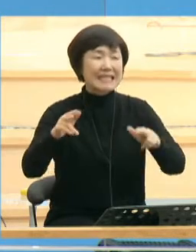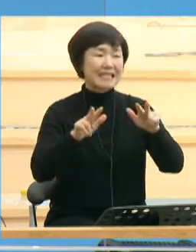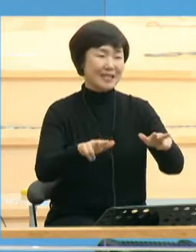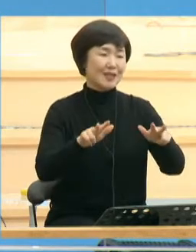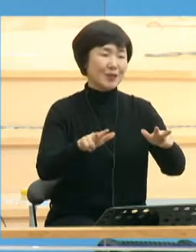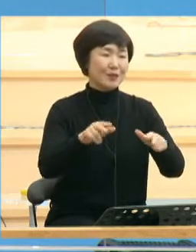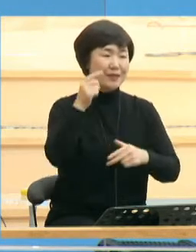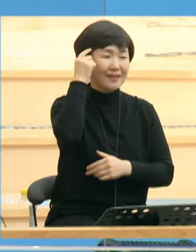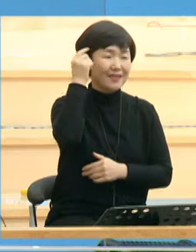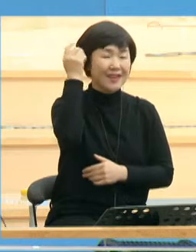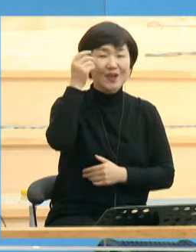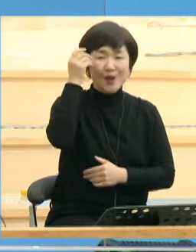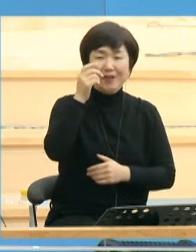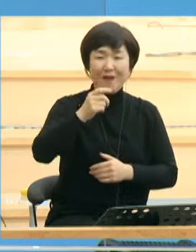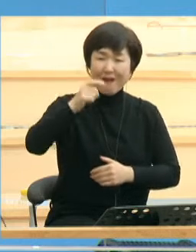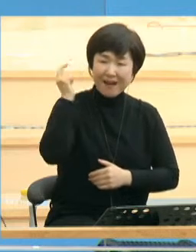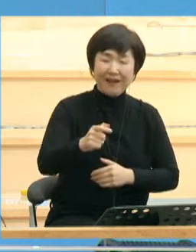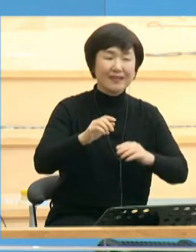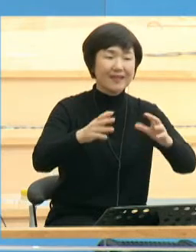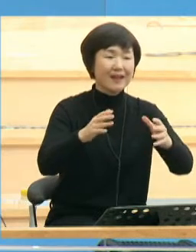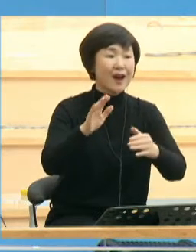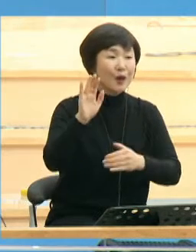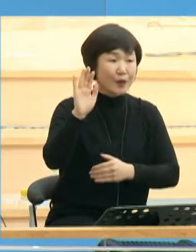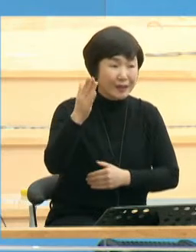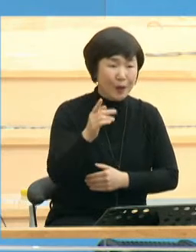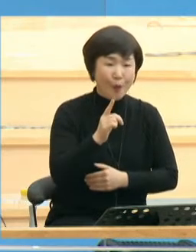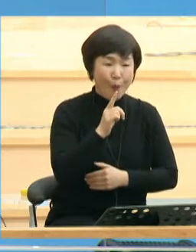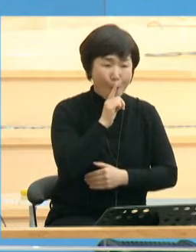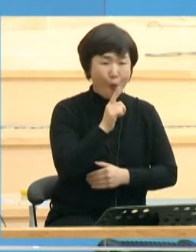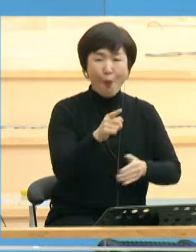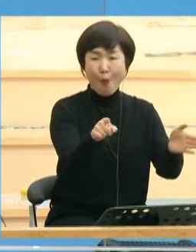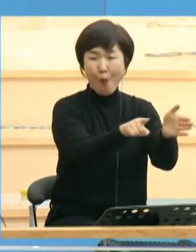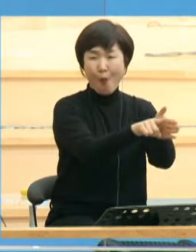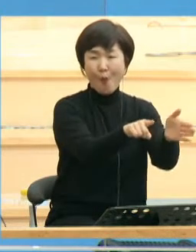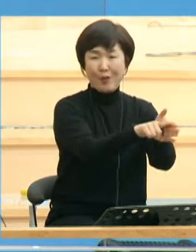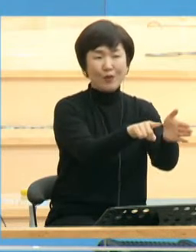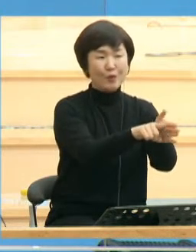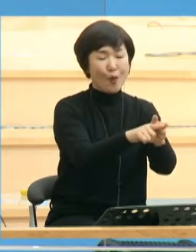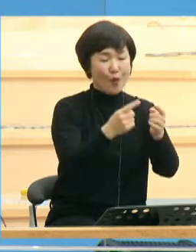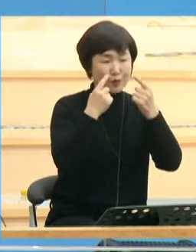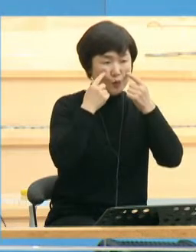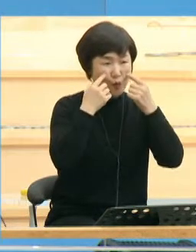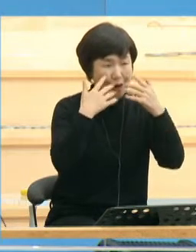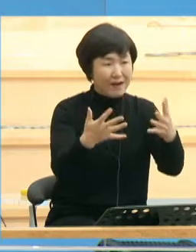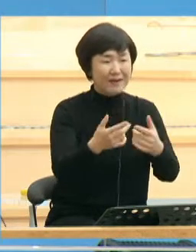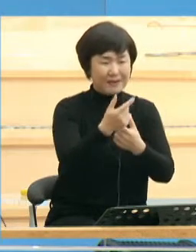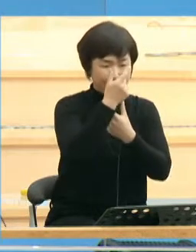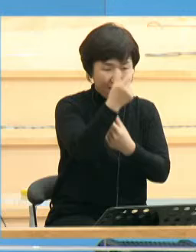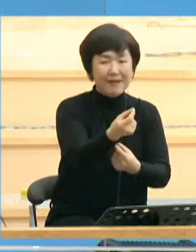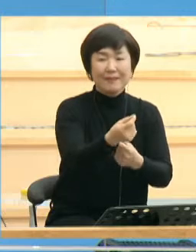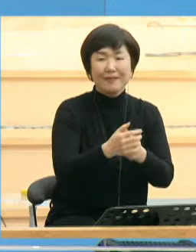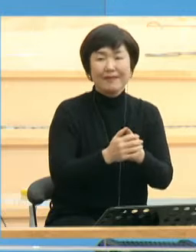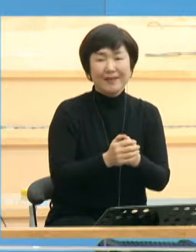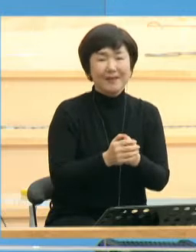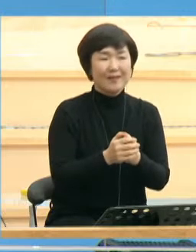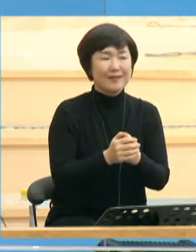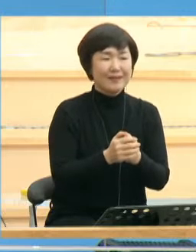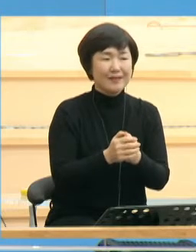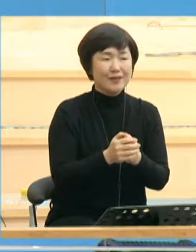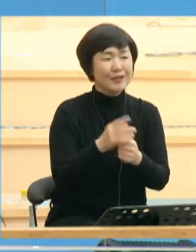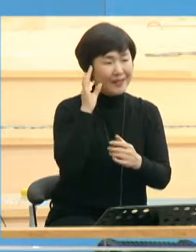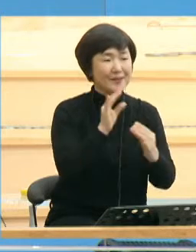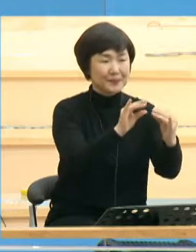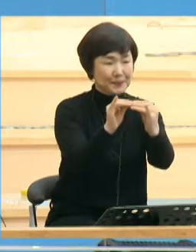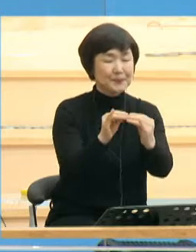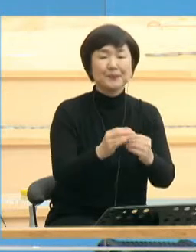영적 강국이 될 것이라는 예언적 주장이 정확하게 틀리지 않았다는 것 우리는 다 공감할 것